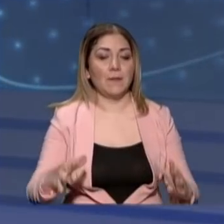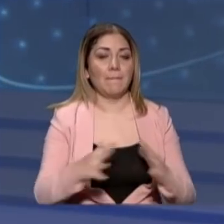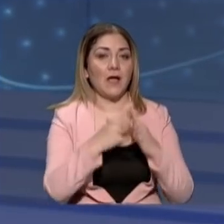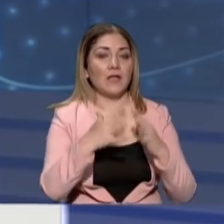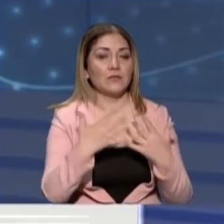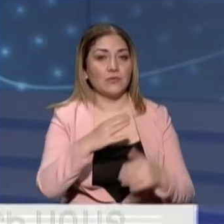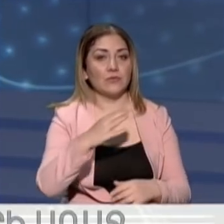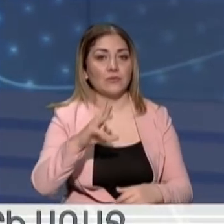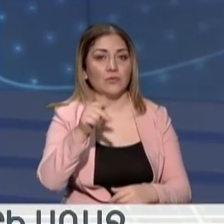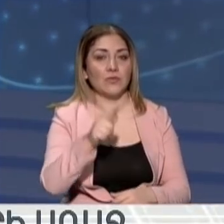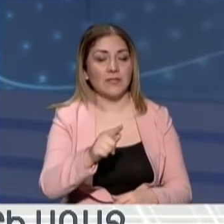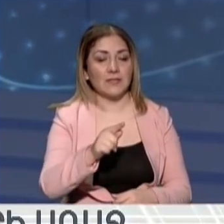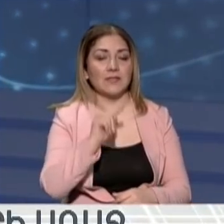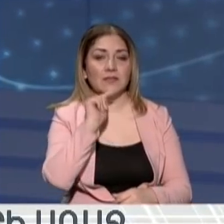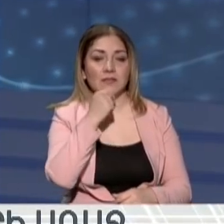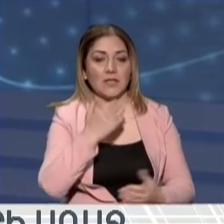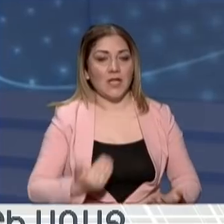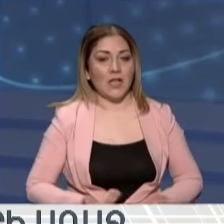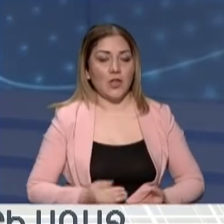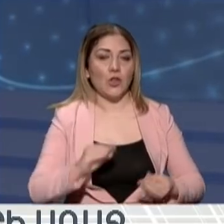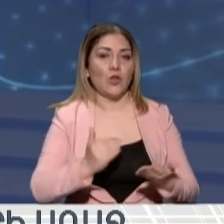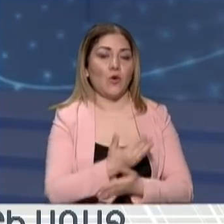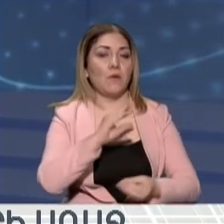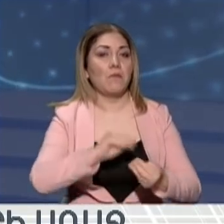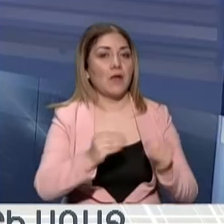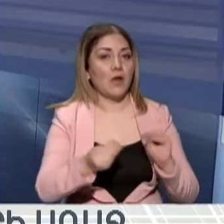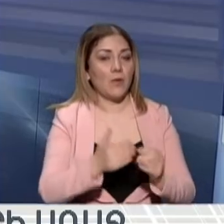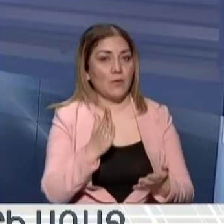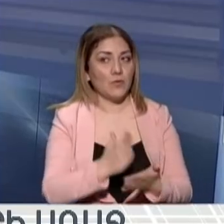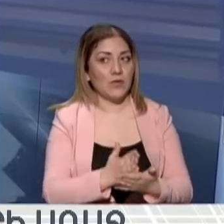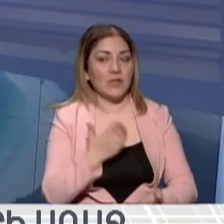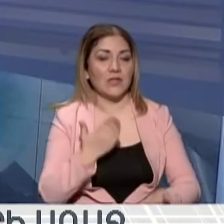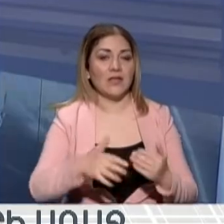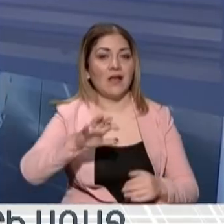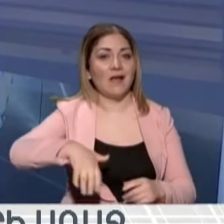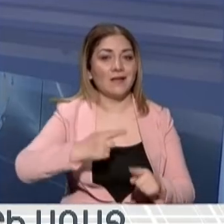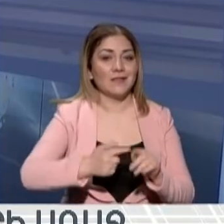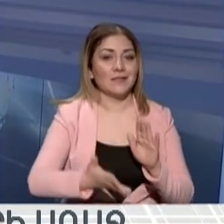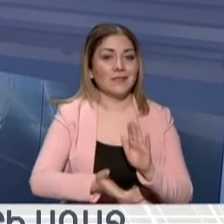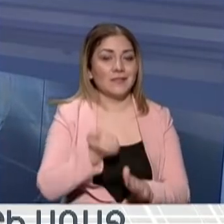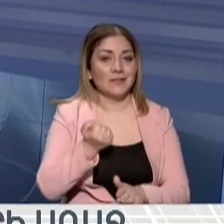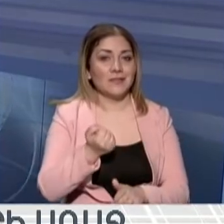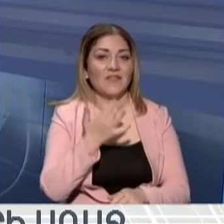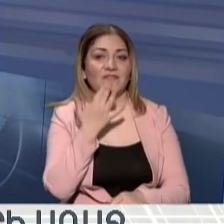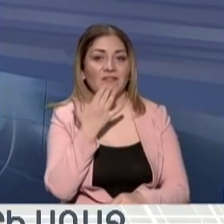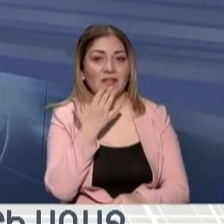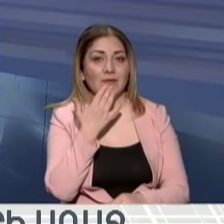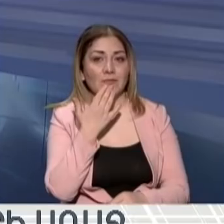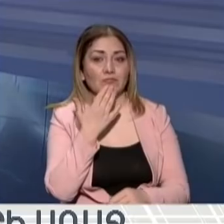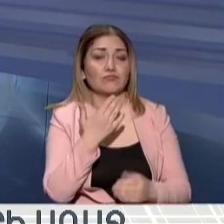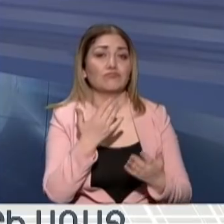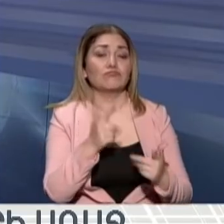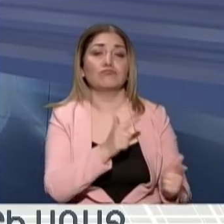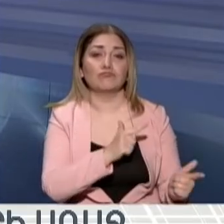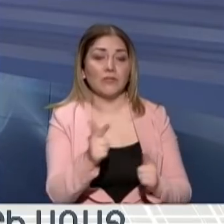Պատերազմից հետո Սյունիքի տնտեսական կյանքը նոր մարտահրավերների առաջ է։ Եթե հանքարդյունաբերության ոլորտում ընկերությունները կայացած